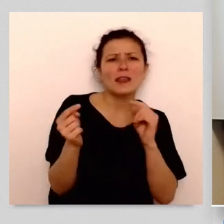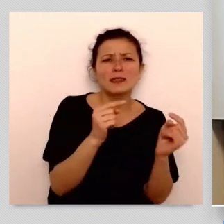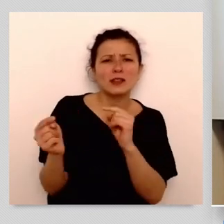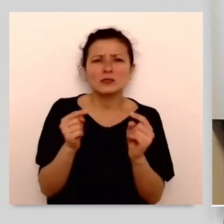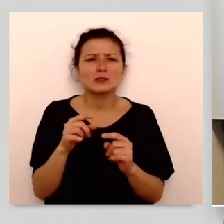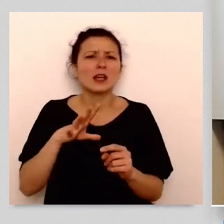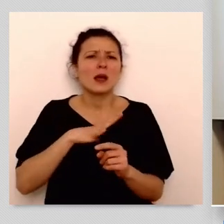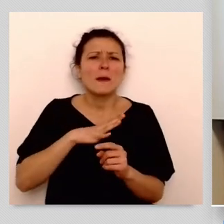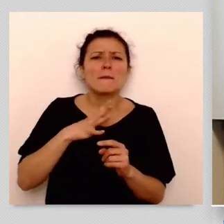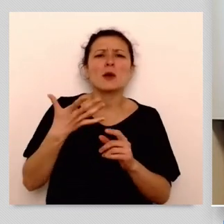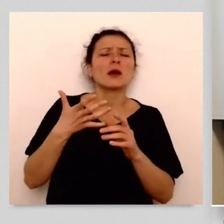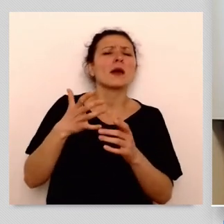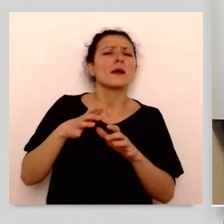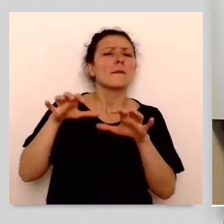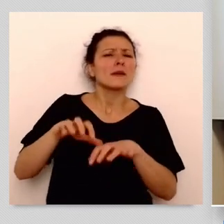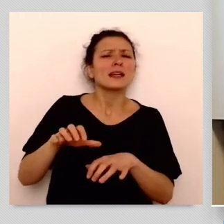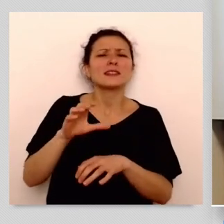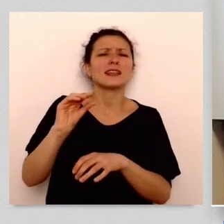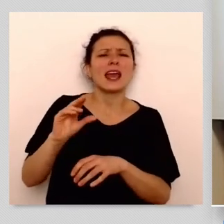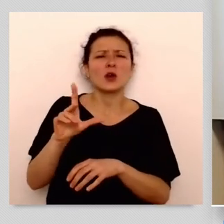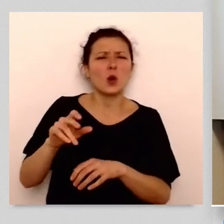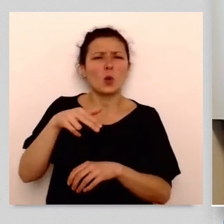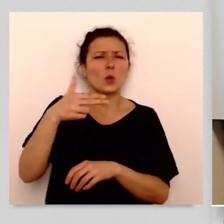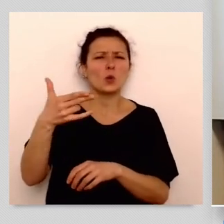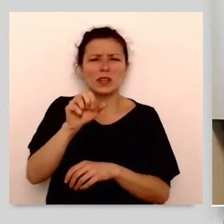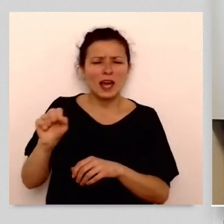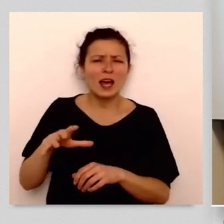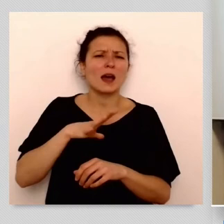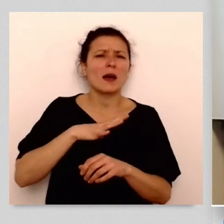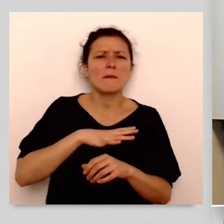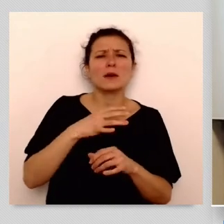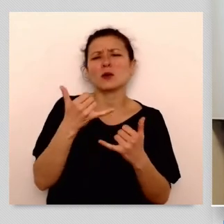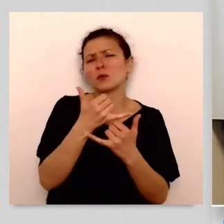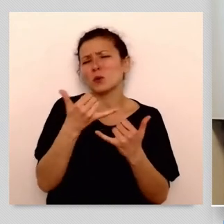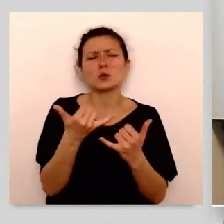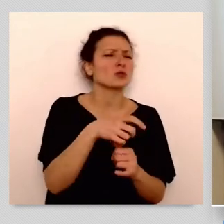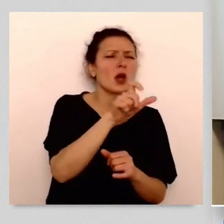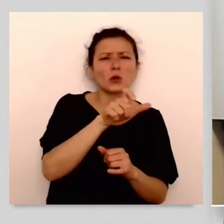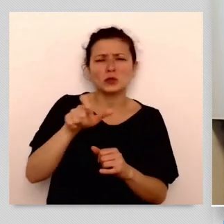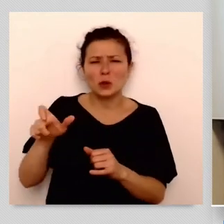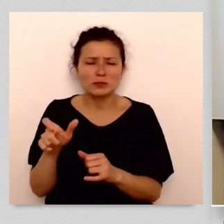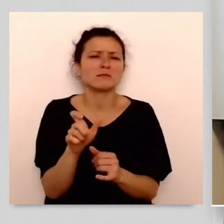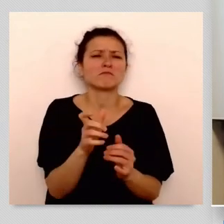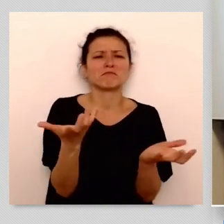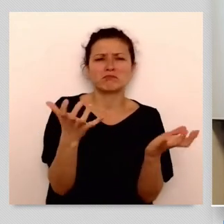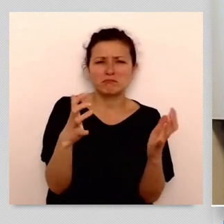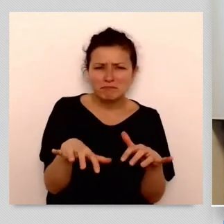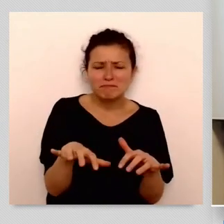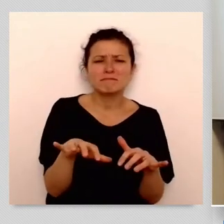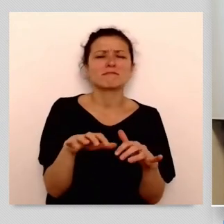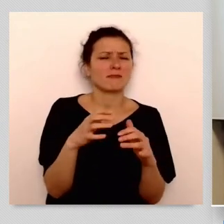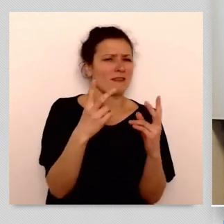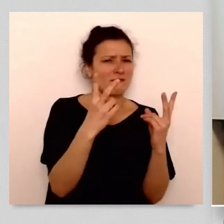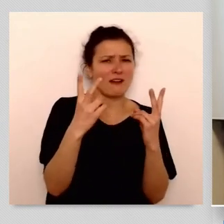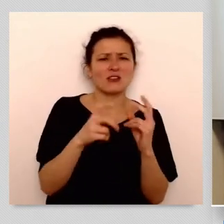prezes EkoUnii, był dr Kassenberg, było bardzo wiele znanych osobistości, którzy już